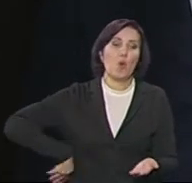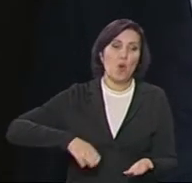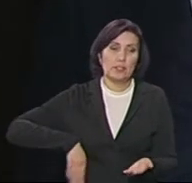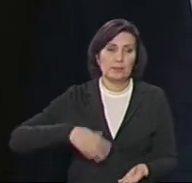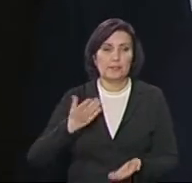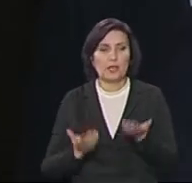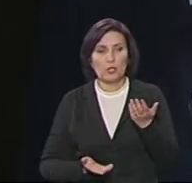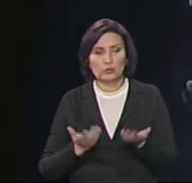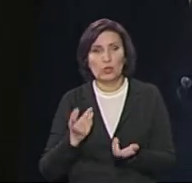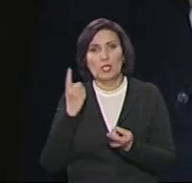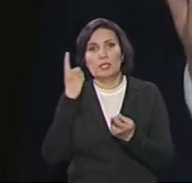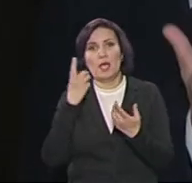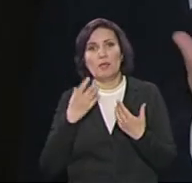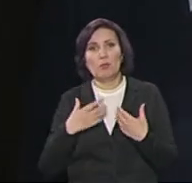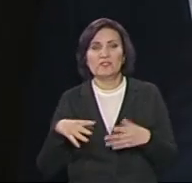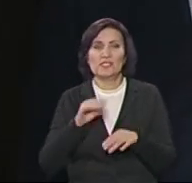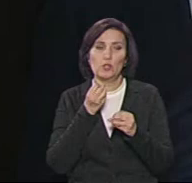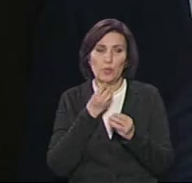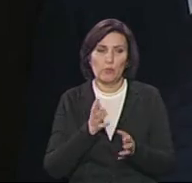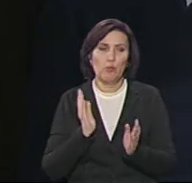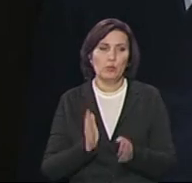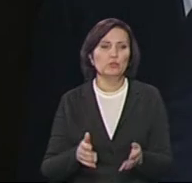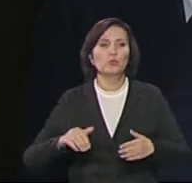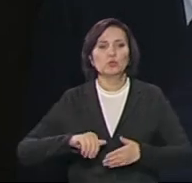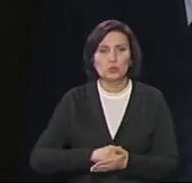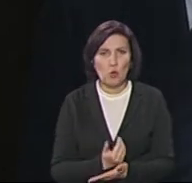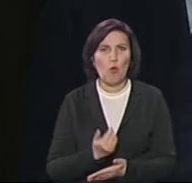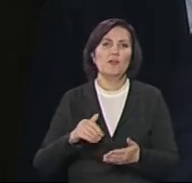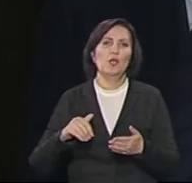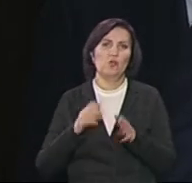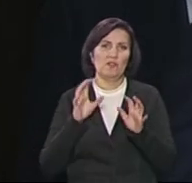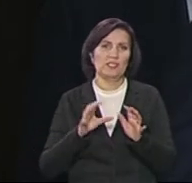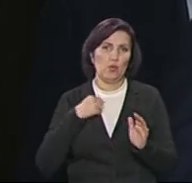якщо, дай Бог, все добре, потім ми будемо знову новий закон голосувати.